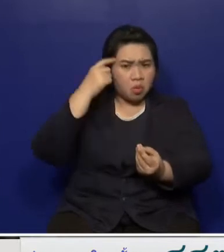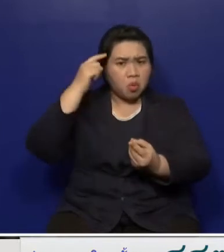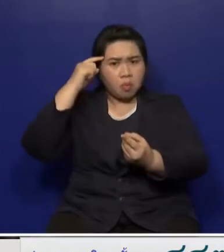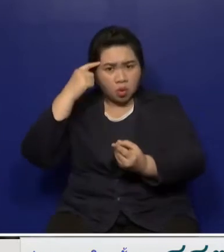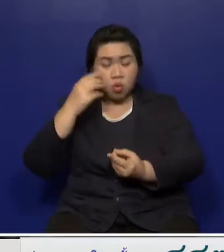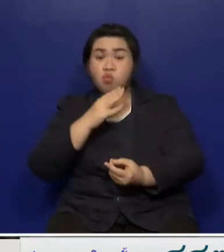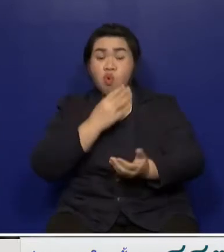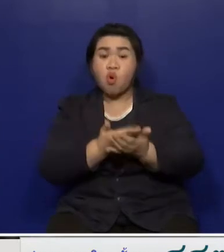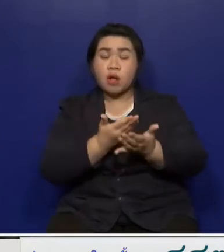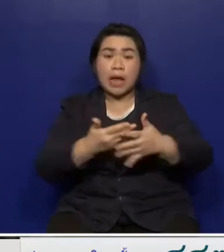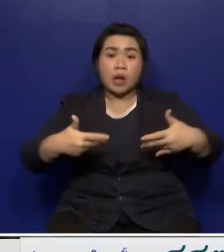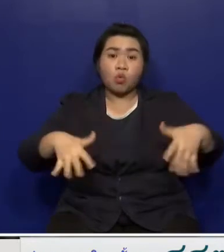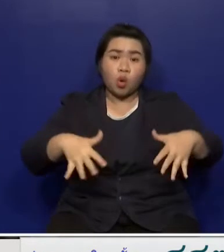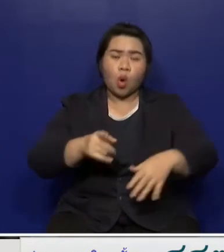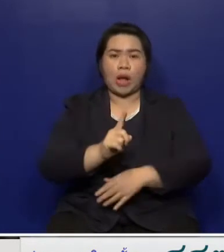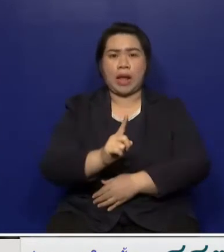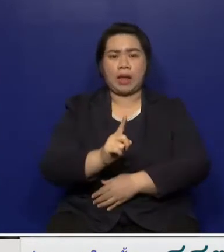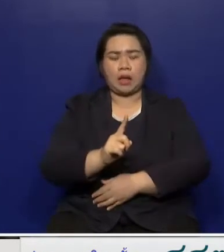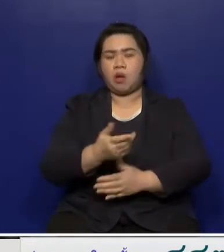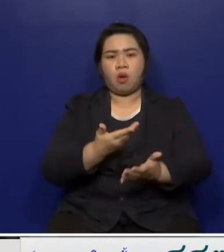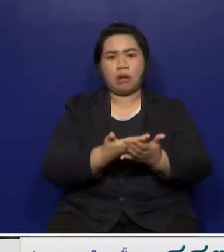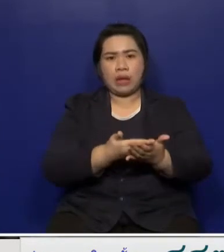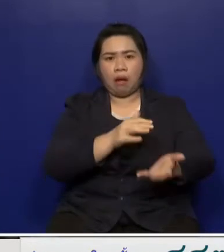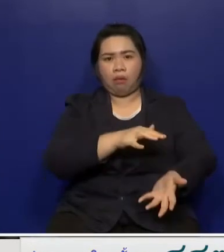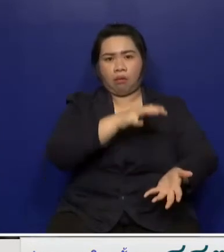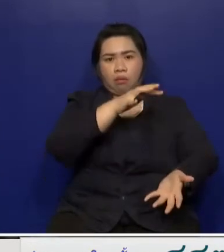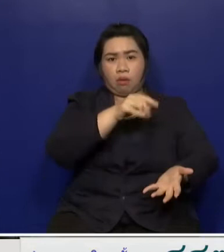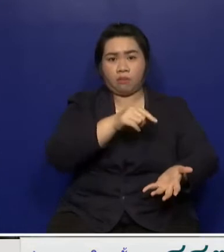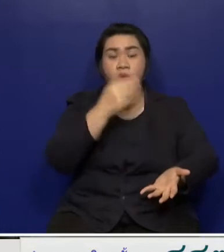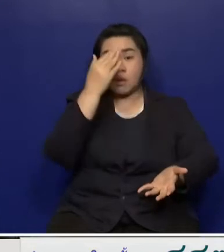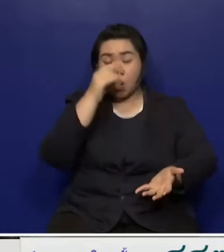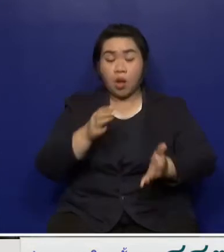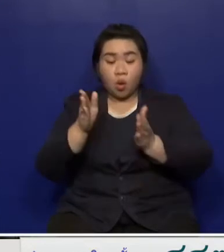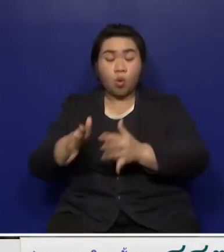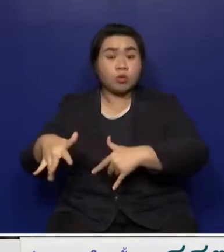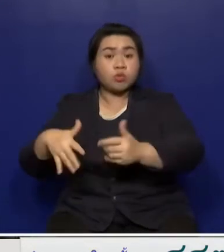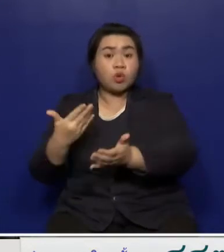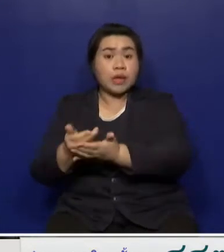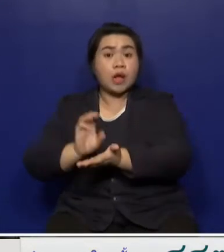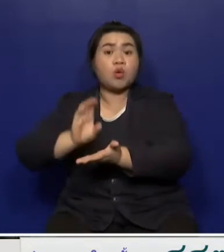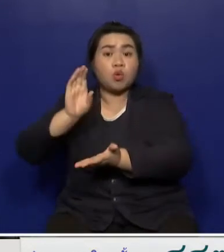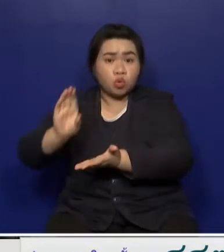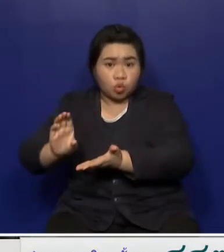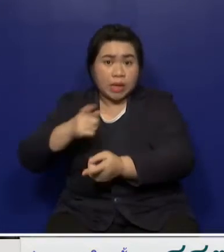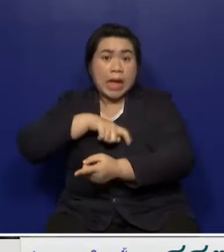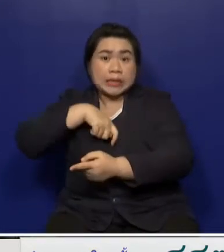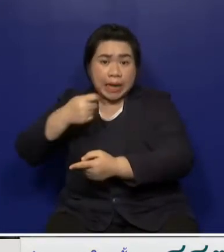นอกมาเหล่านี้มีมากมหาศาลประชาช์ลงทุน แต่พอได้มาเงินไม่ส่งครัง